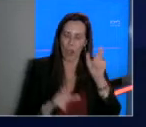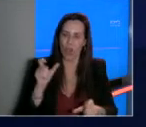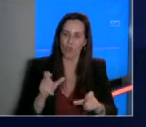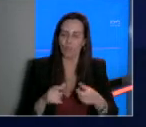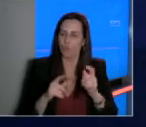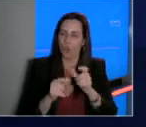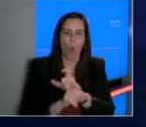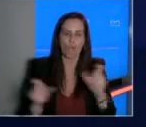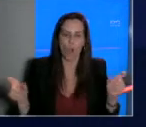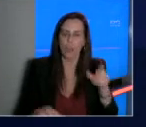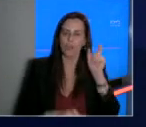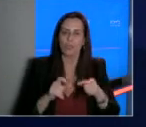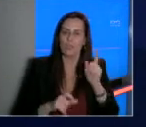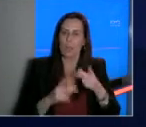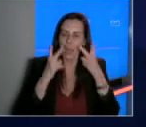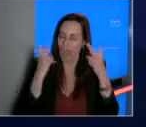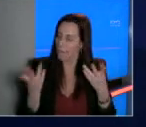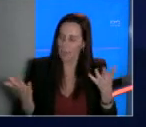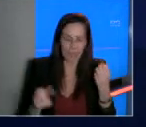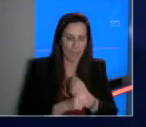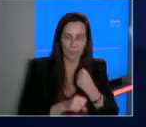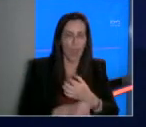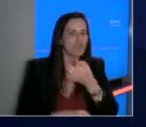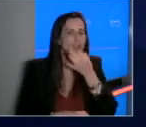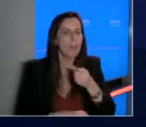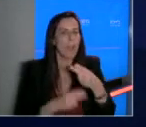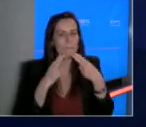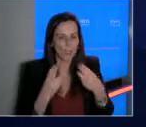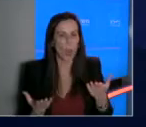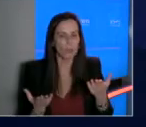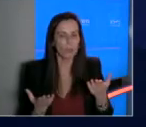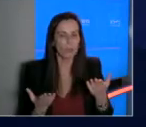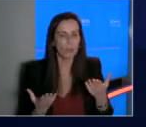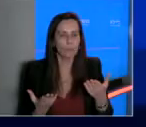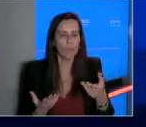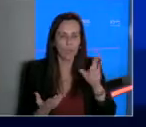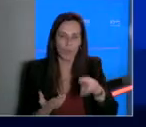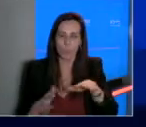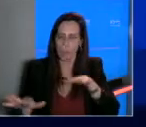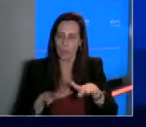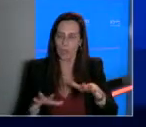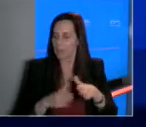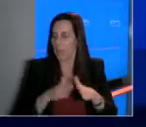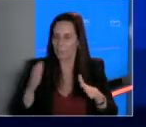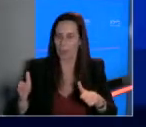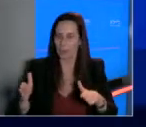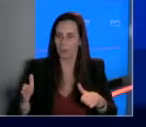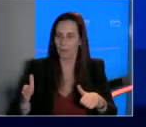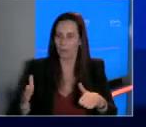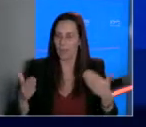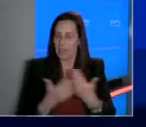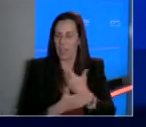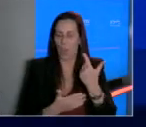חדלי פיראון, אנשים שיצטרכו לחפש את עצמם בעבודה. השאלה היא האם הפתרון לזה מצוי בממשלה ימנית,